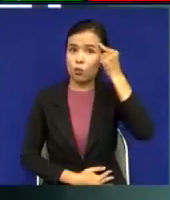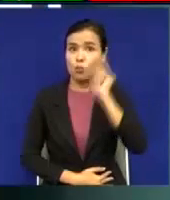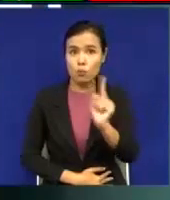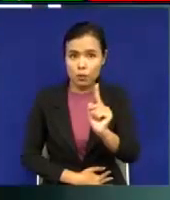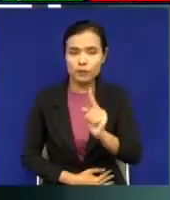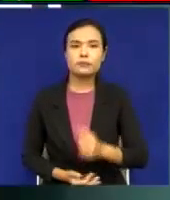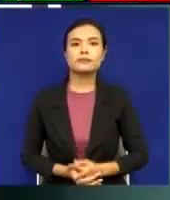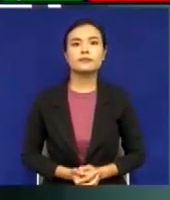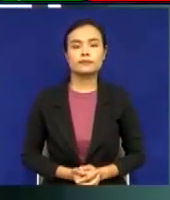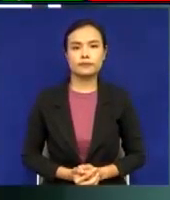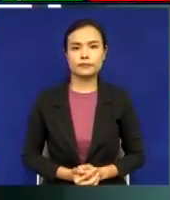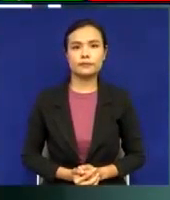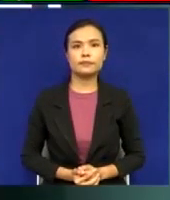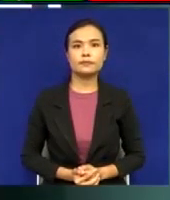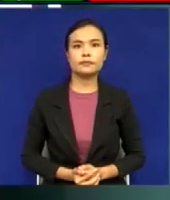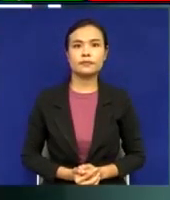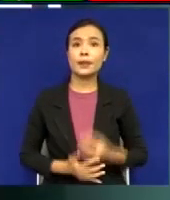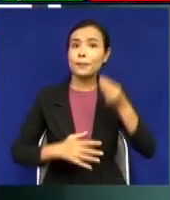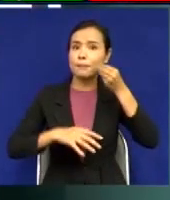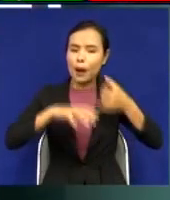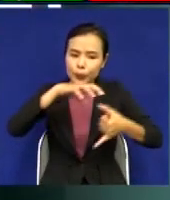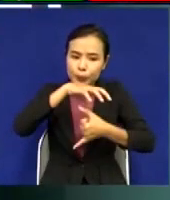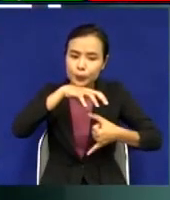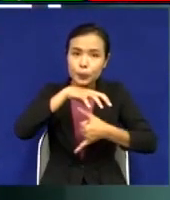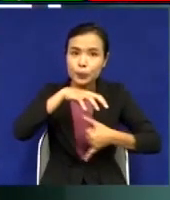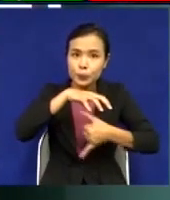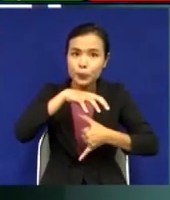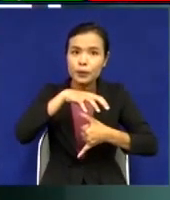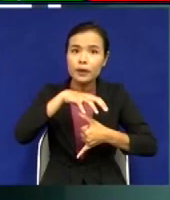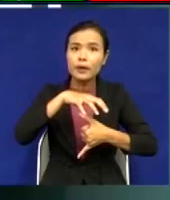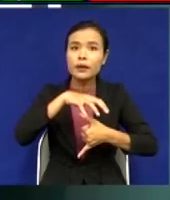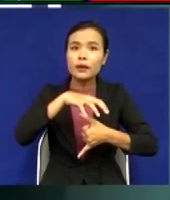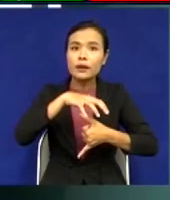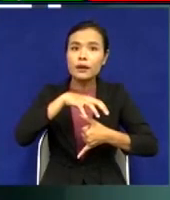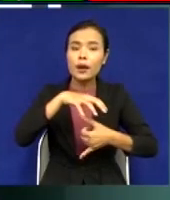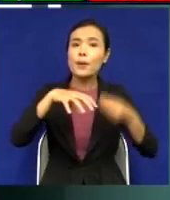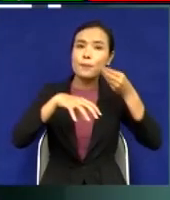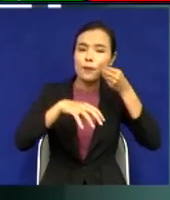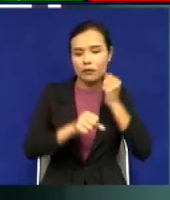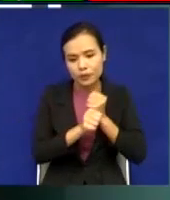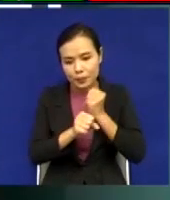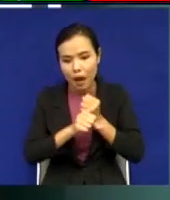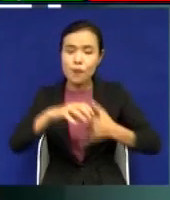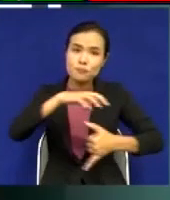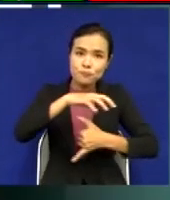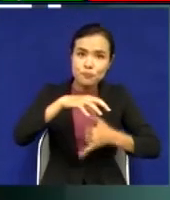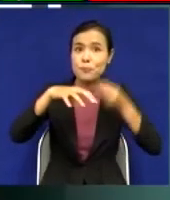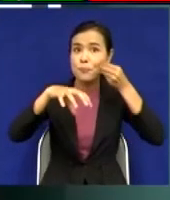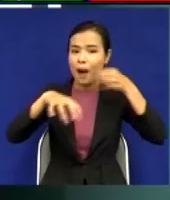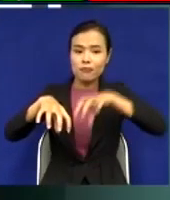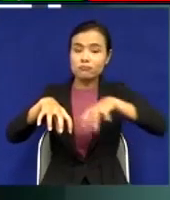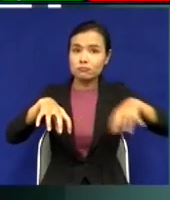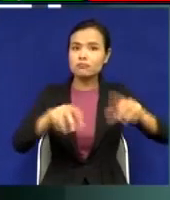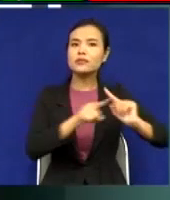การกักตัวหรือควอรันทีนนะครับไม่ว่าจะเป็นโฮมควอรันทีนที่ในหมู่บ้านต่